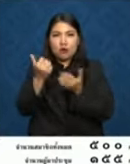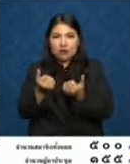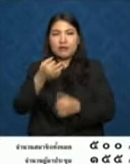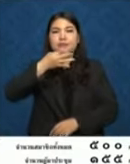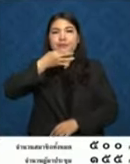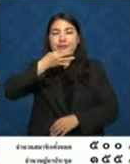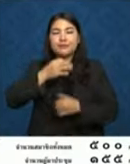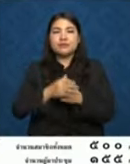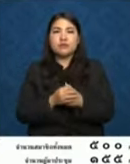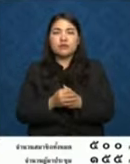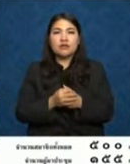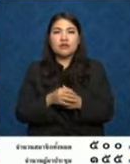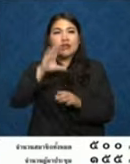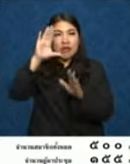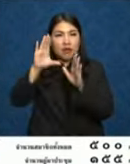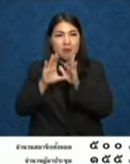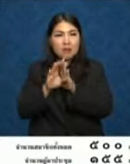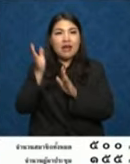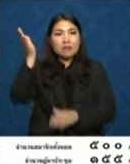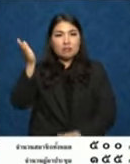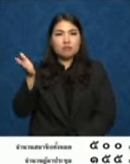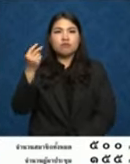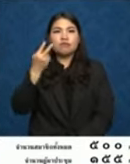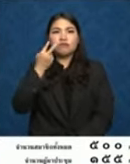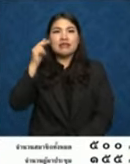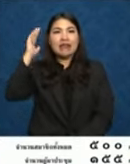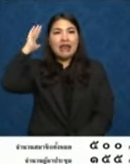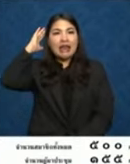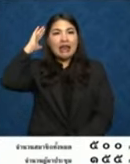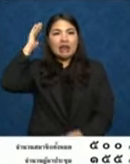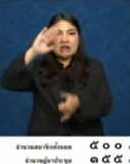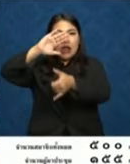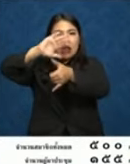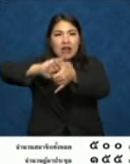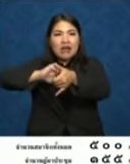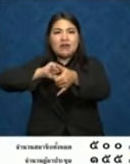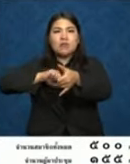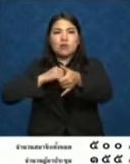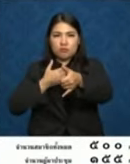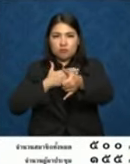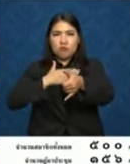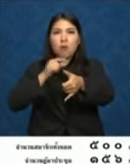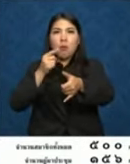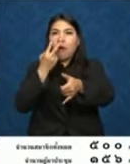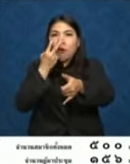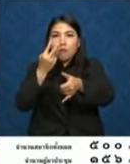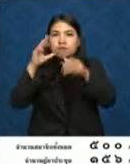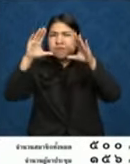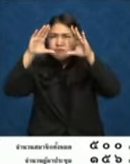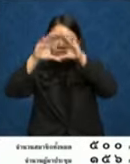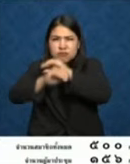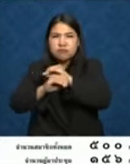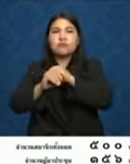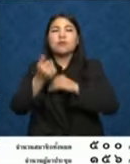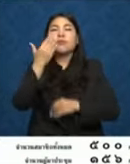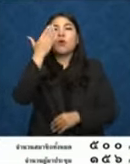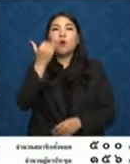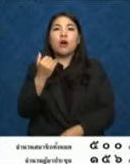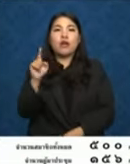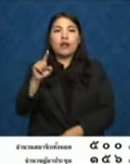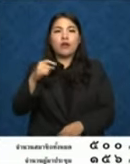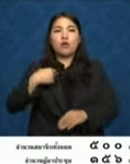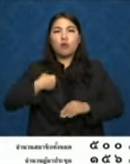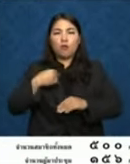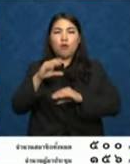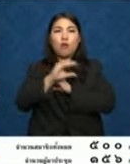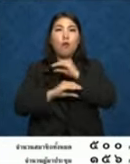าครจากภาพที่เห็นขณะนี้ด้านหลังของผมเป็นที่มาของคำว่ามืดตึ๊ดตืออันเนื่องมาจากโครงการ